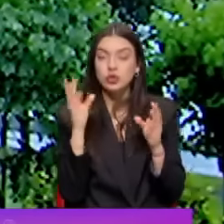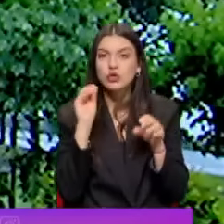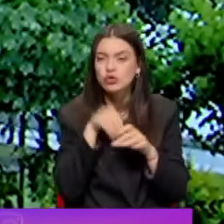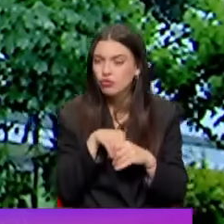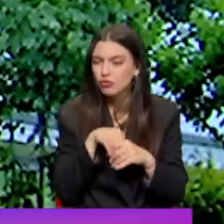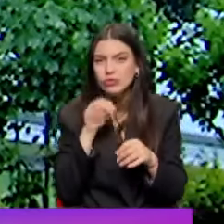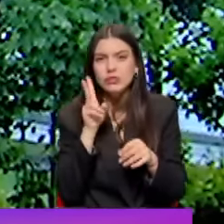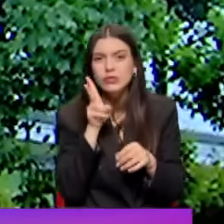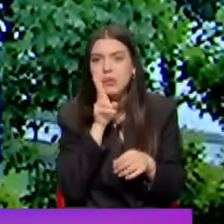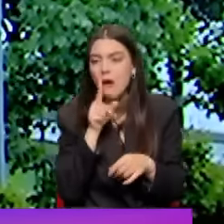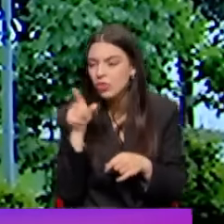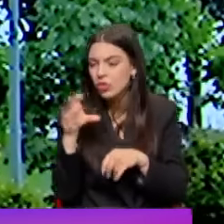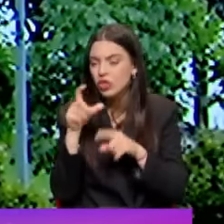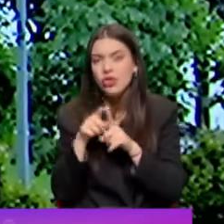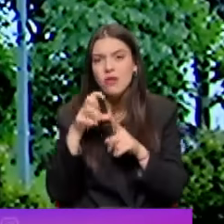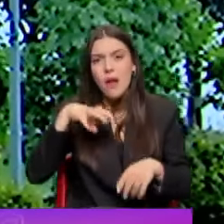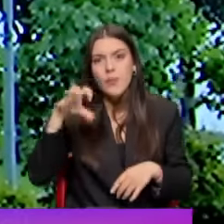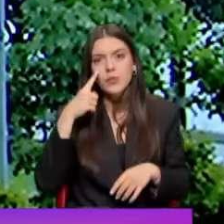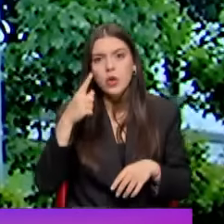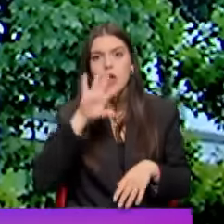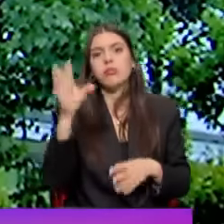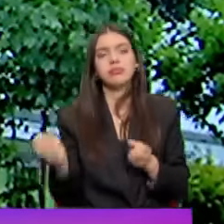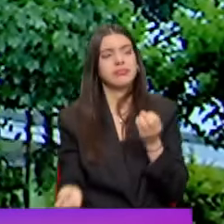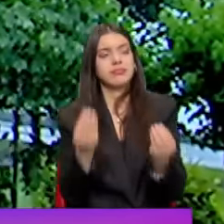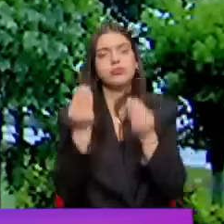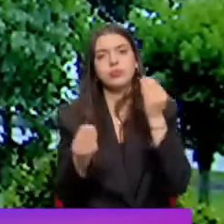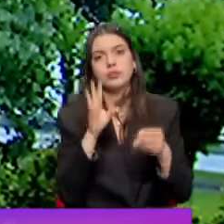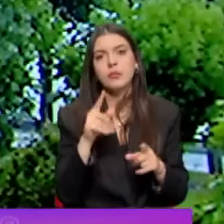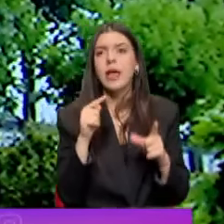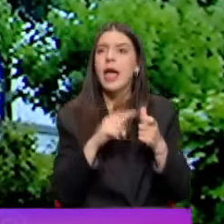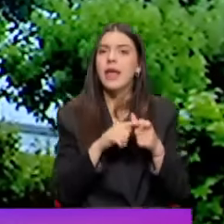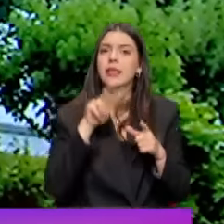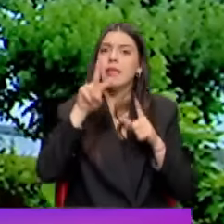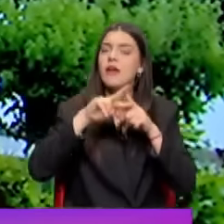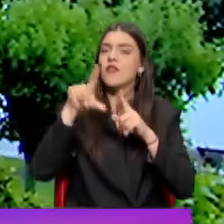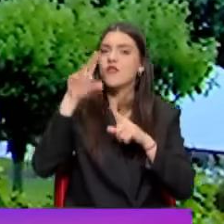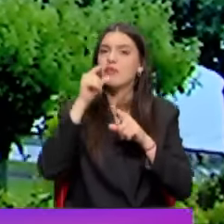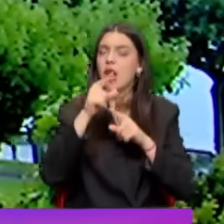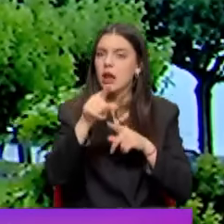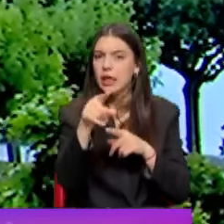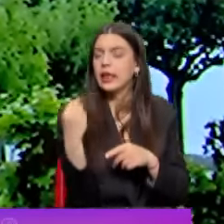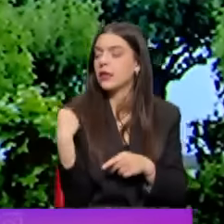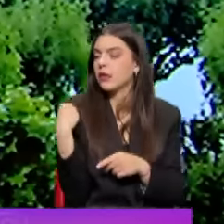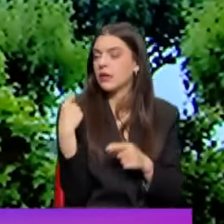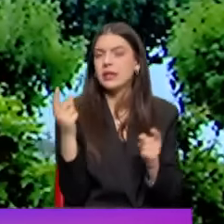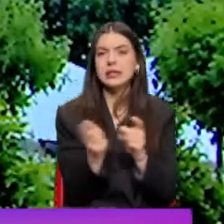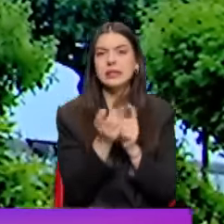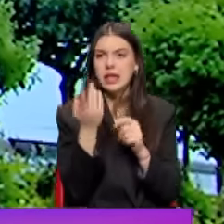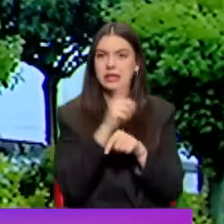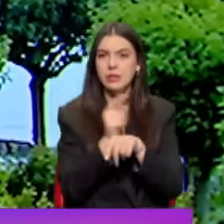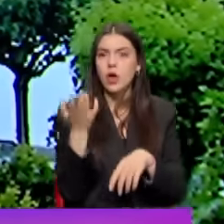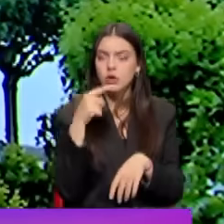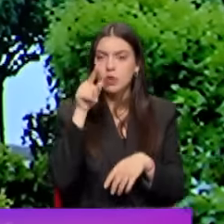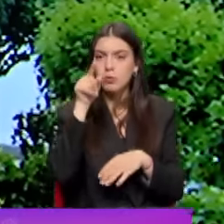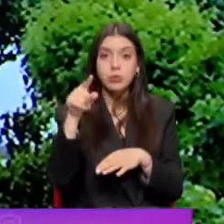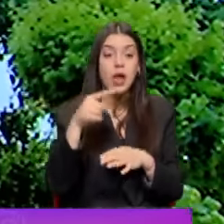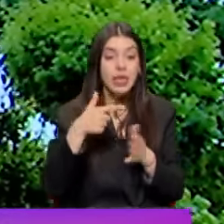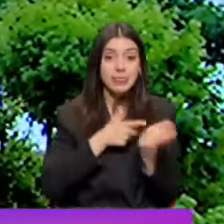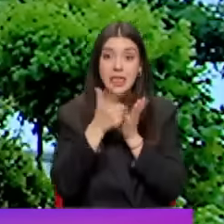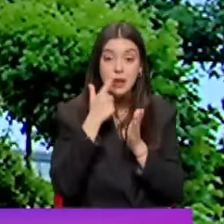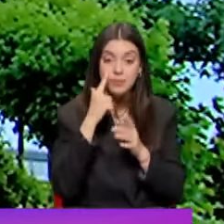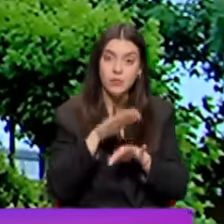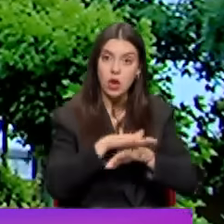verdiğini takip ediyorsunuzdur diye tahmin ediyorum Edirne valili Kısa bir süre önce kentteki tarım arazilerine kurulmuş bu tarz evleri